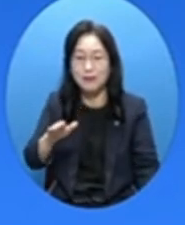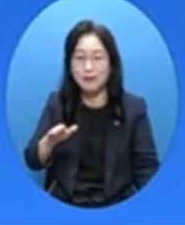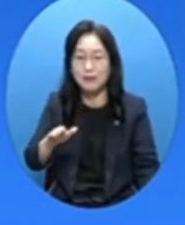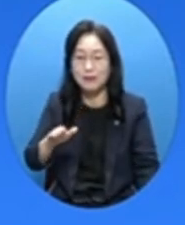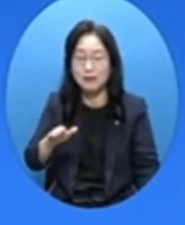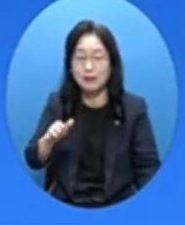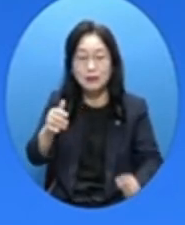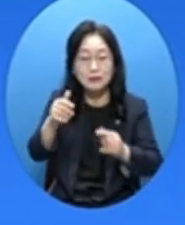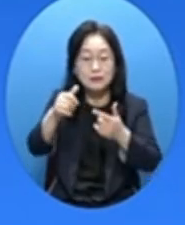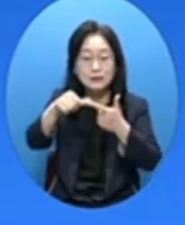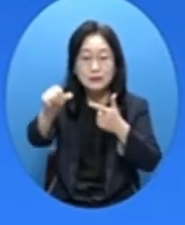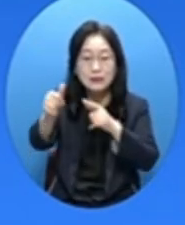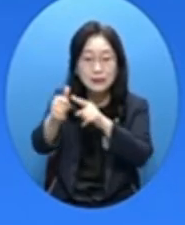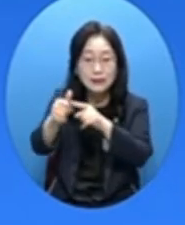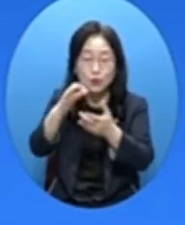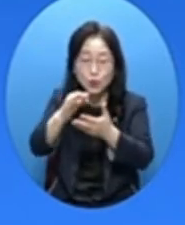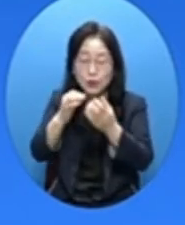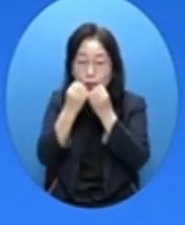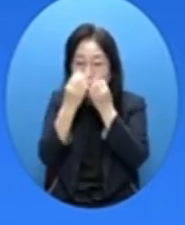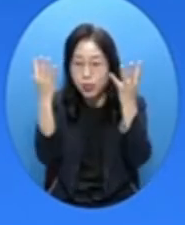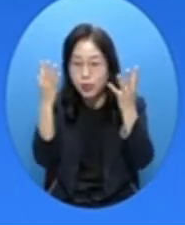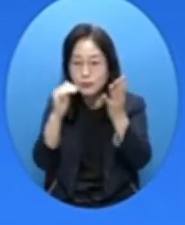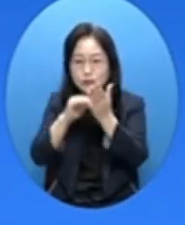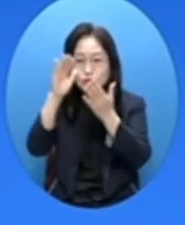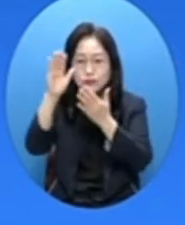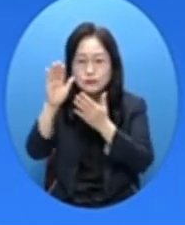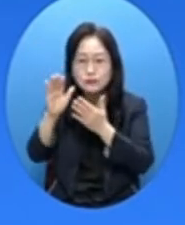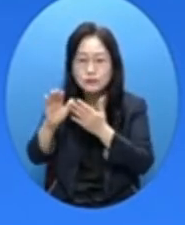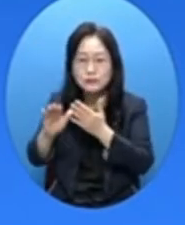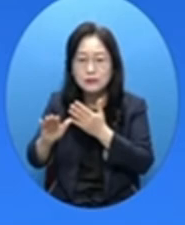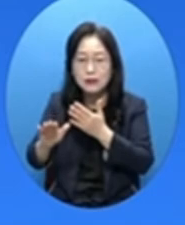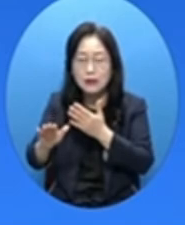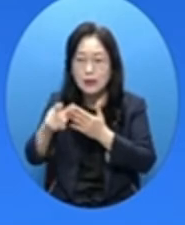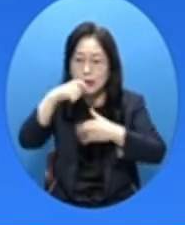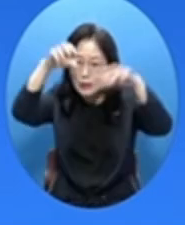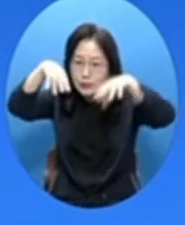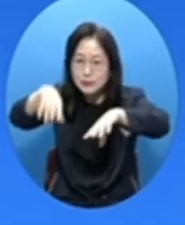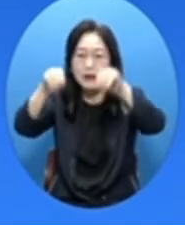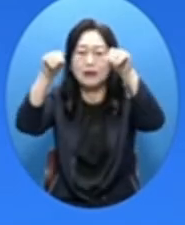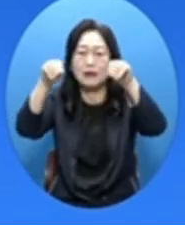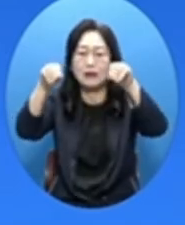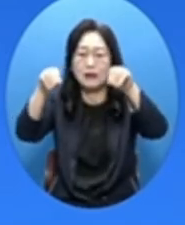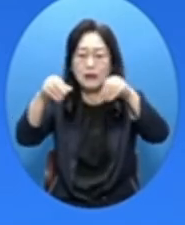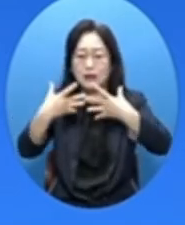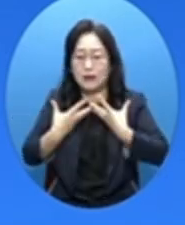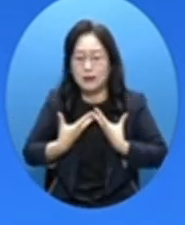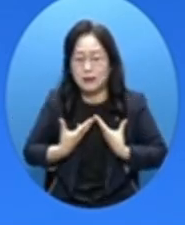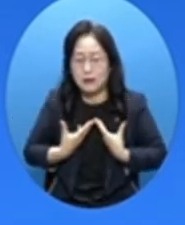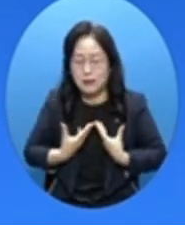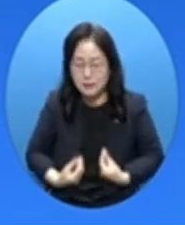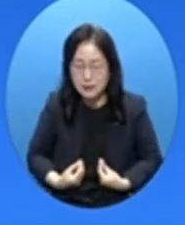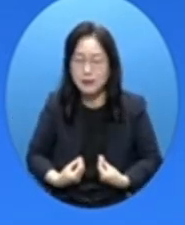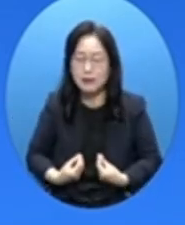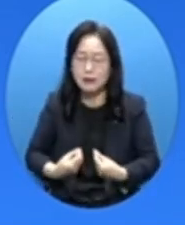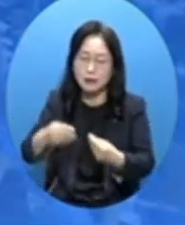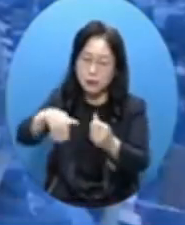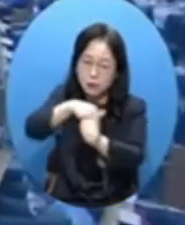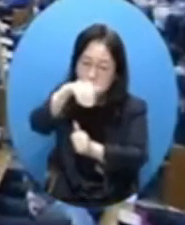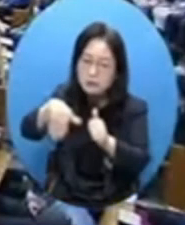그가 제사를 다 탕진하고 난 후에 흉년에 다가오고 절망적인 현실을